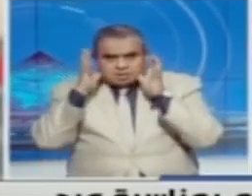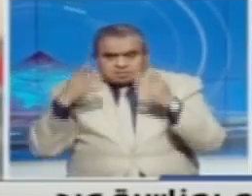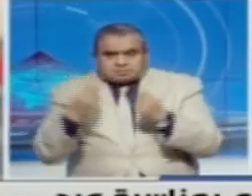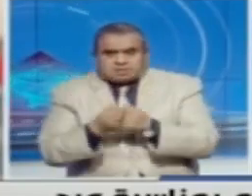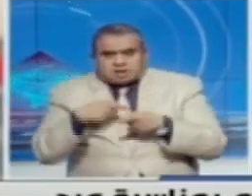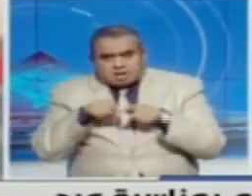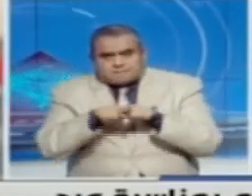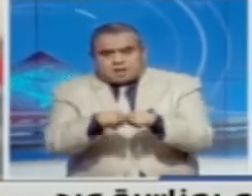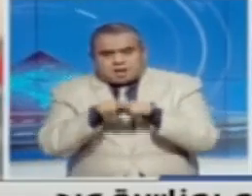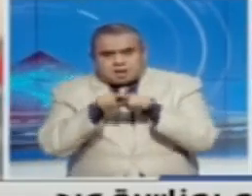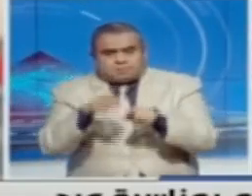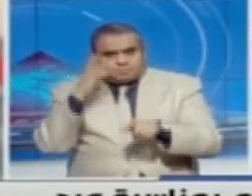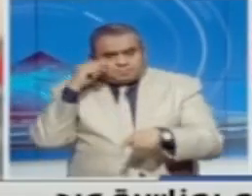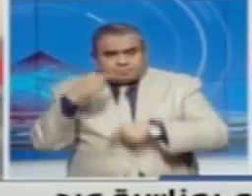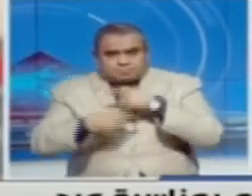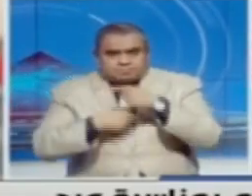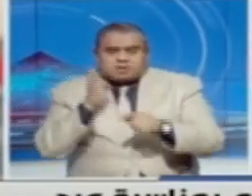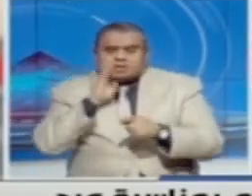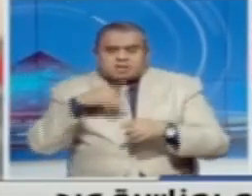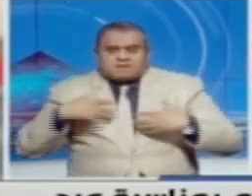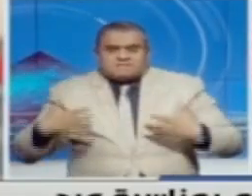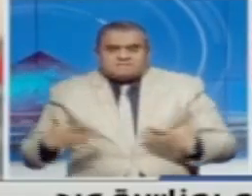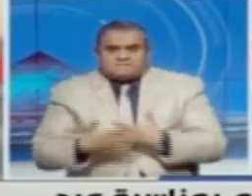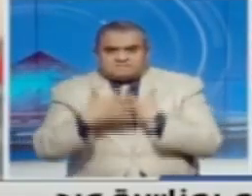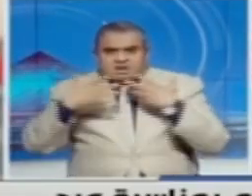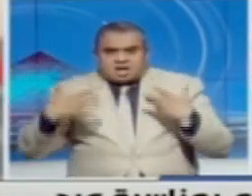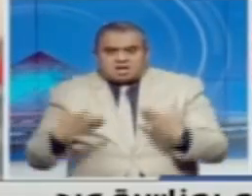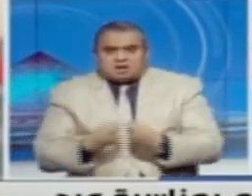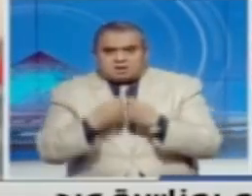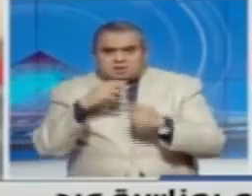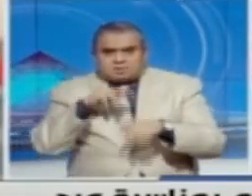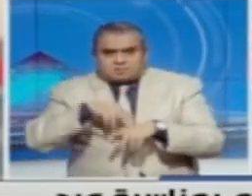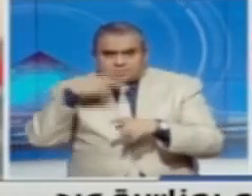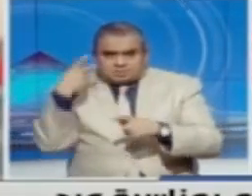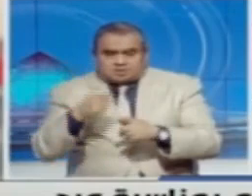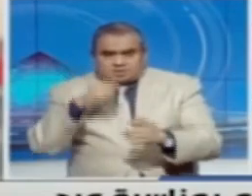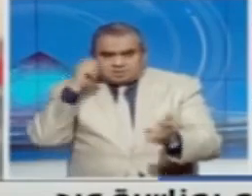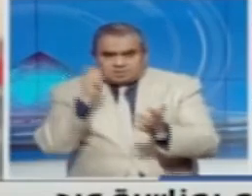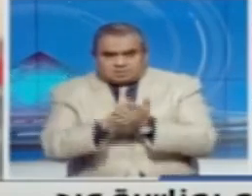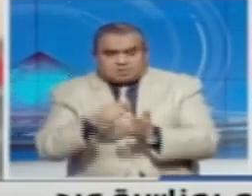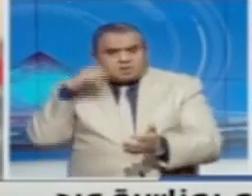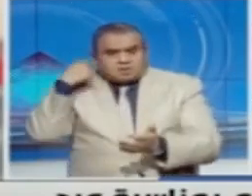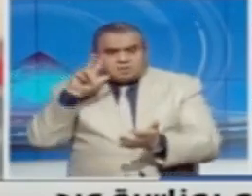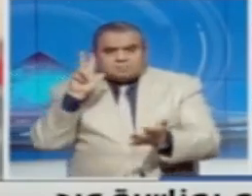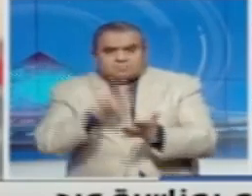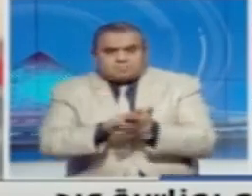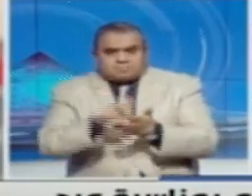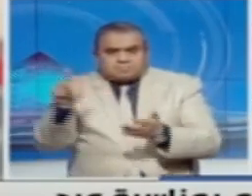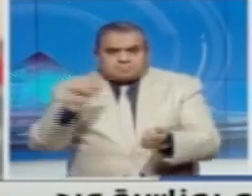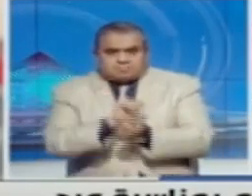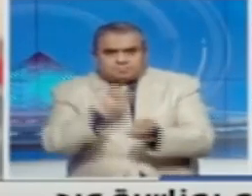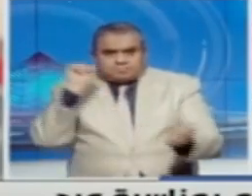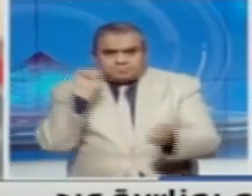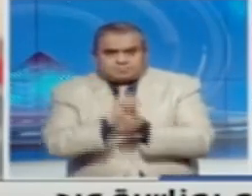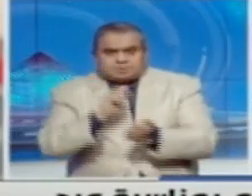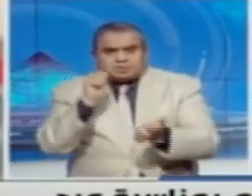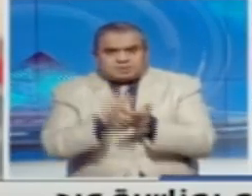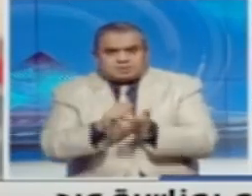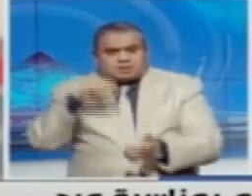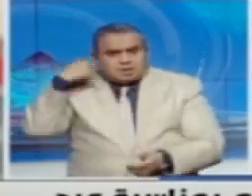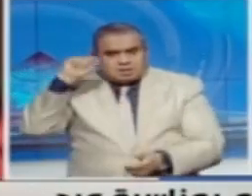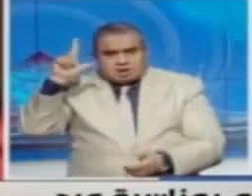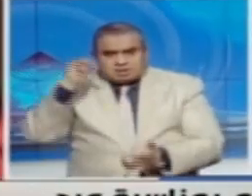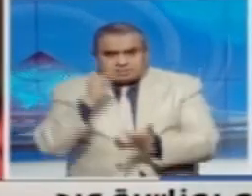الله، وامتزجت هذه الفرحة فرحتهم بقرار العفو الرئاسي، وهذا قرار محمود من الدولة